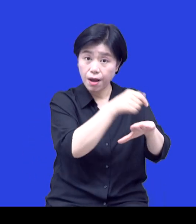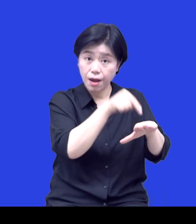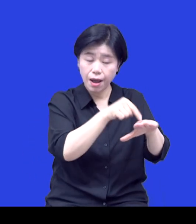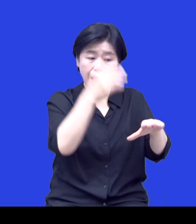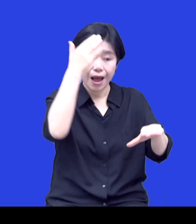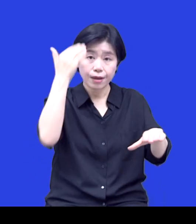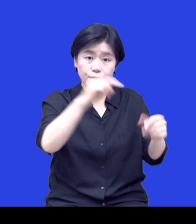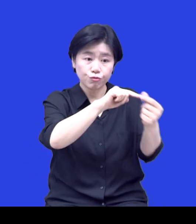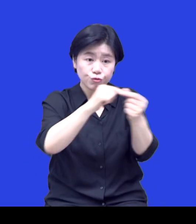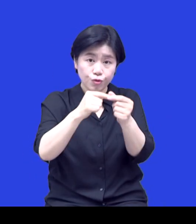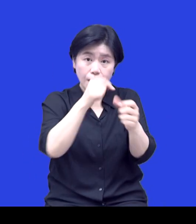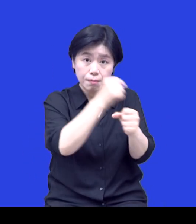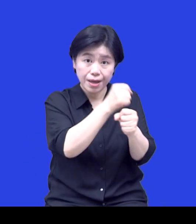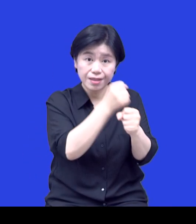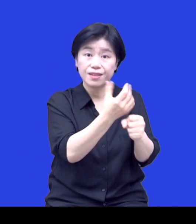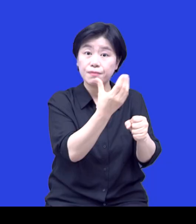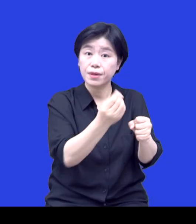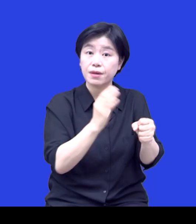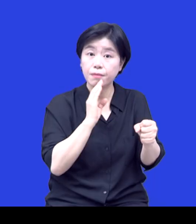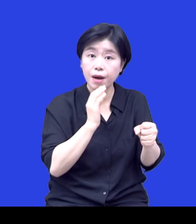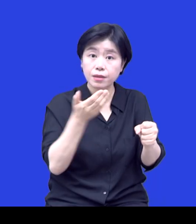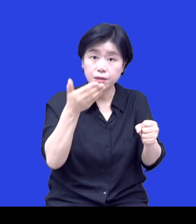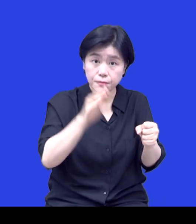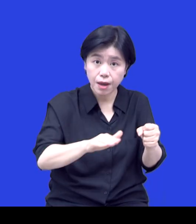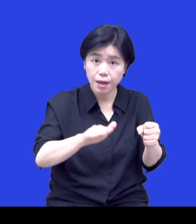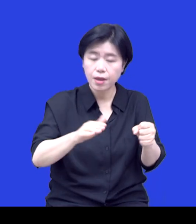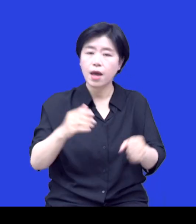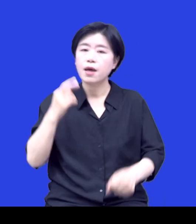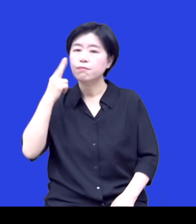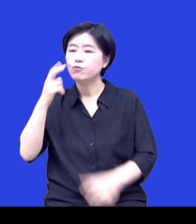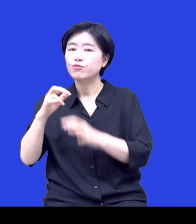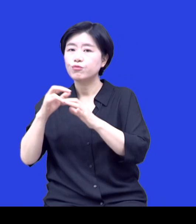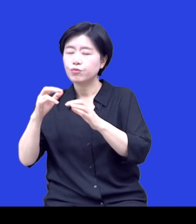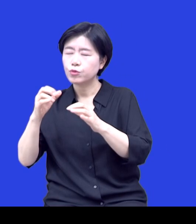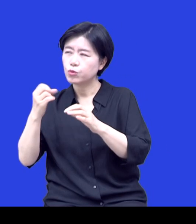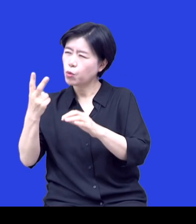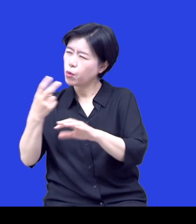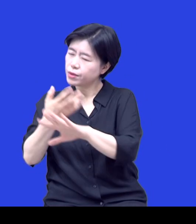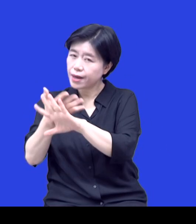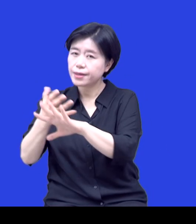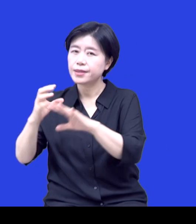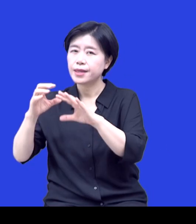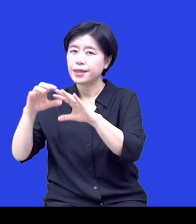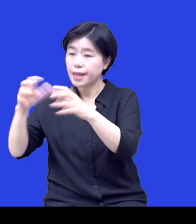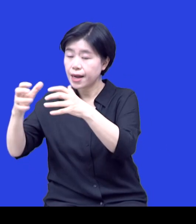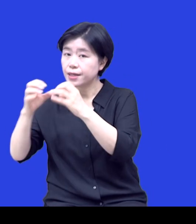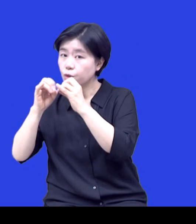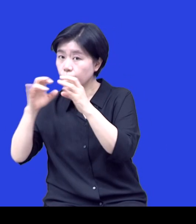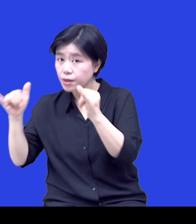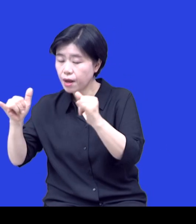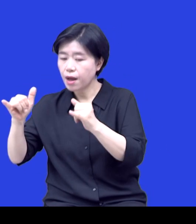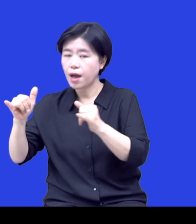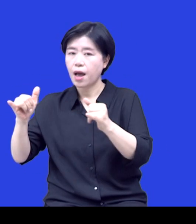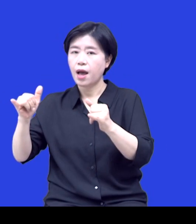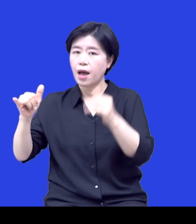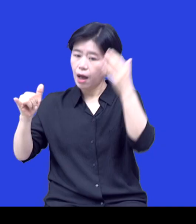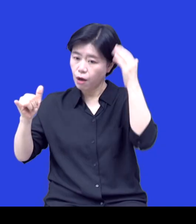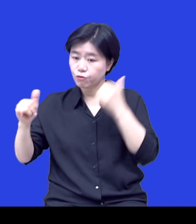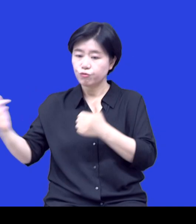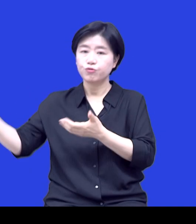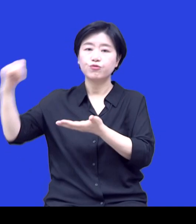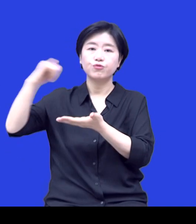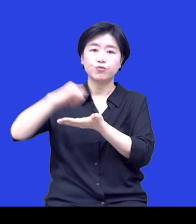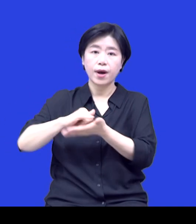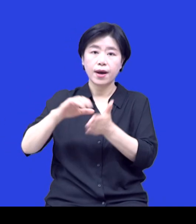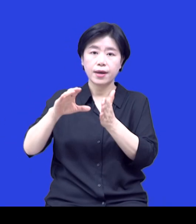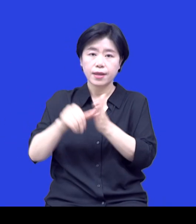언어를 선교사분들이 성경 번역하면서 다 한글을 살린 거거든요. 예. 그래서 우리 한글의 초창기 한글학자들이 다